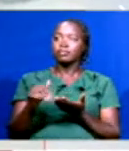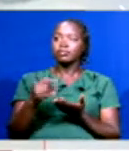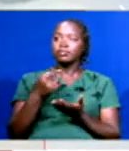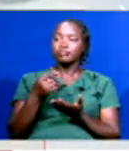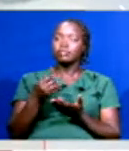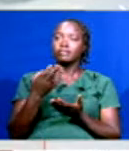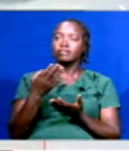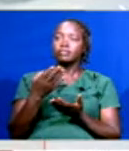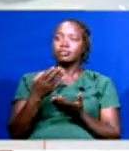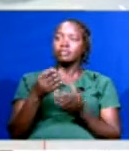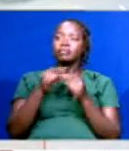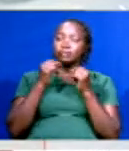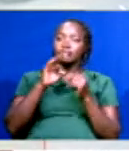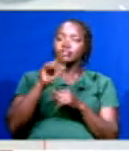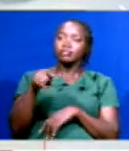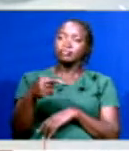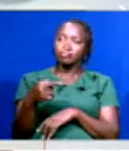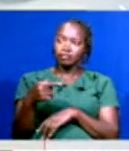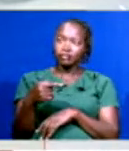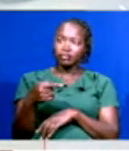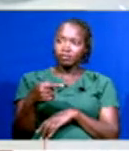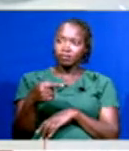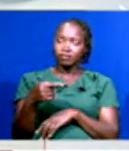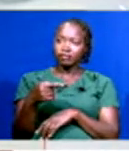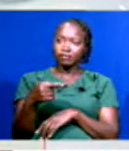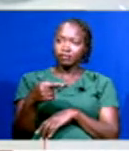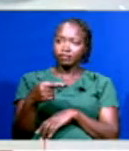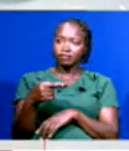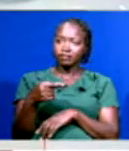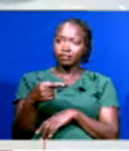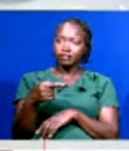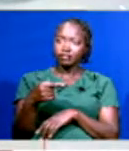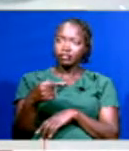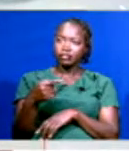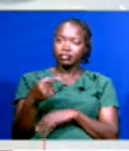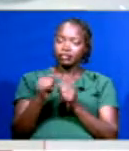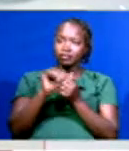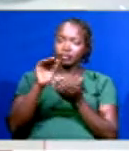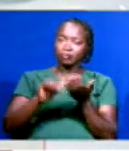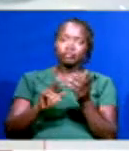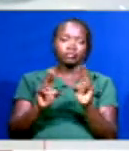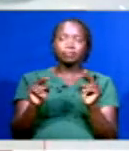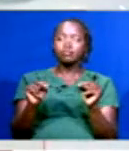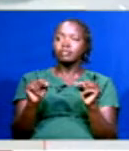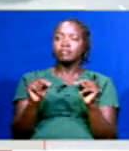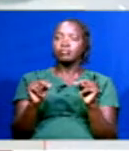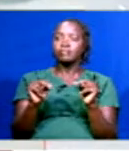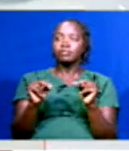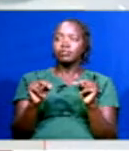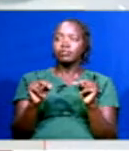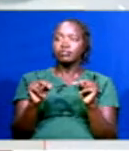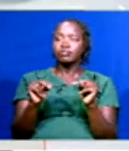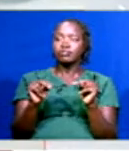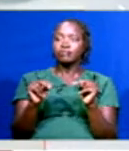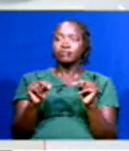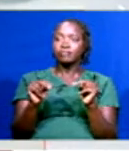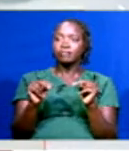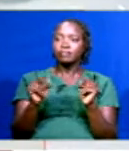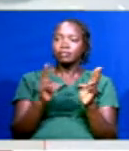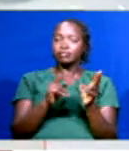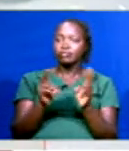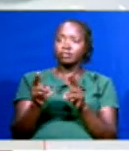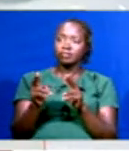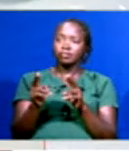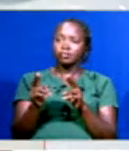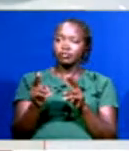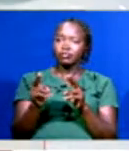Pastor Dorcas 3,000, alikuwa anapatia wake tena na kupunguza. Hapana, pea mama ile mlizoeana. And you